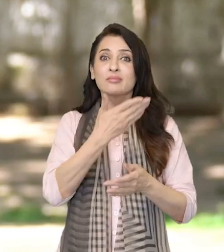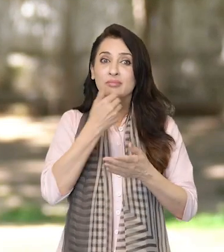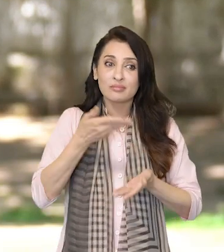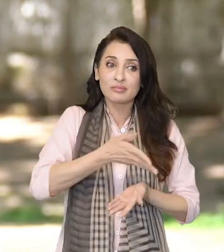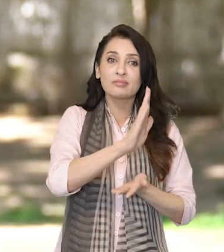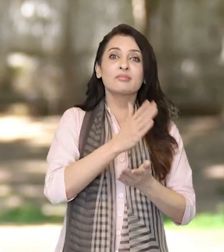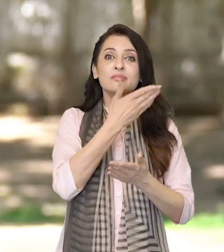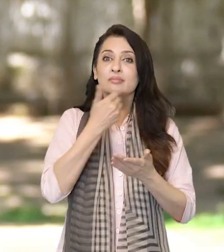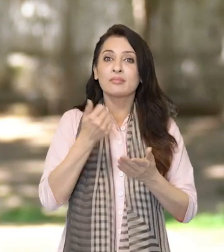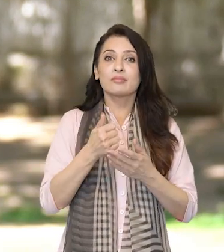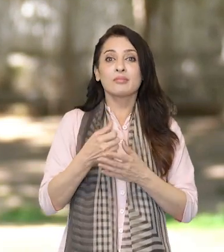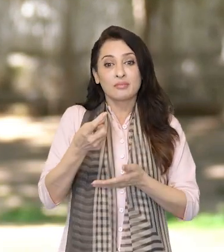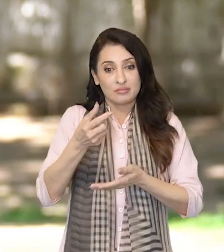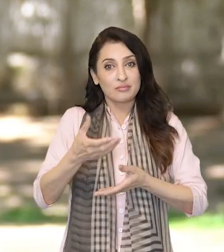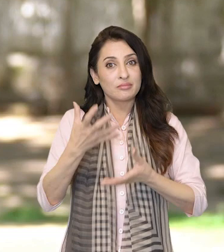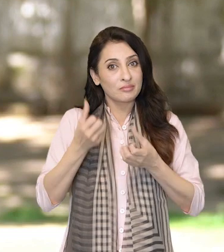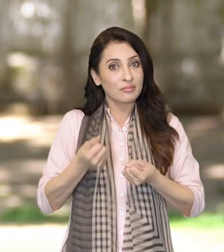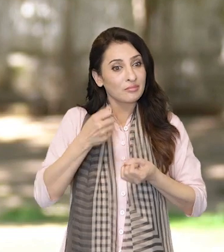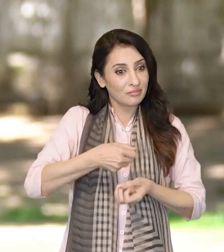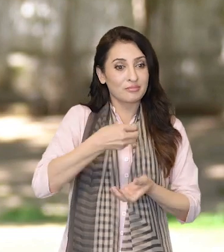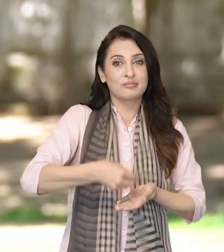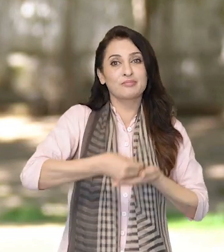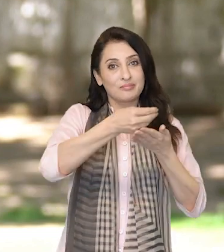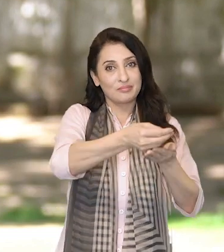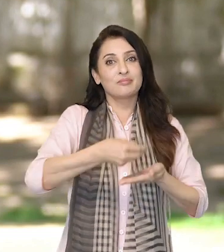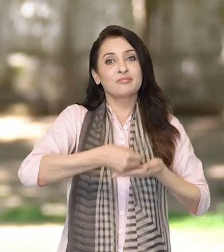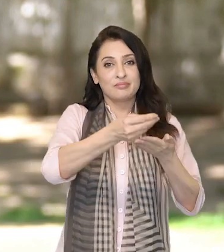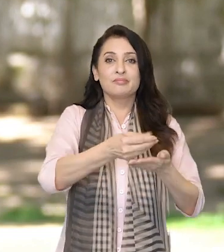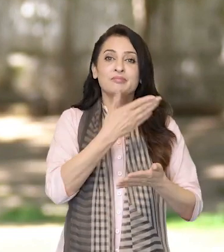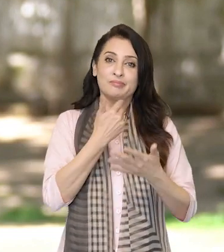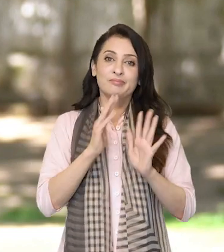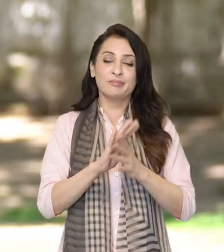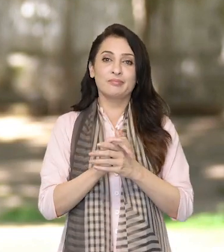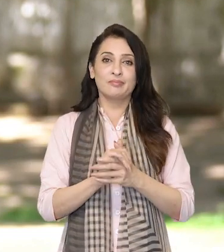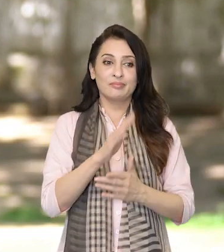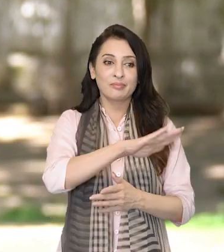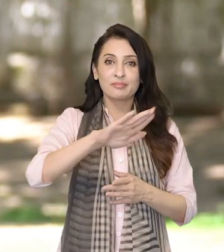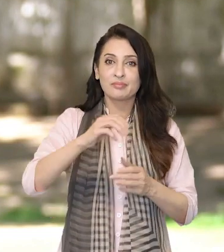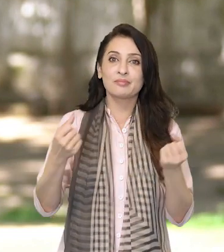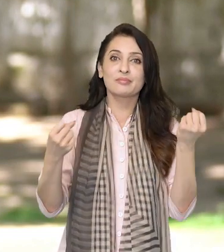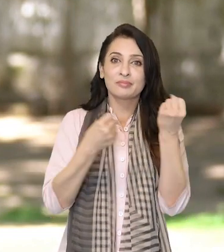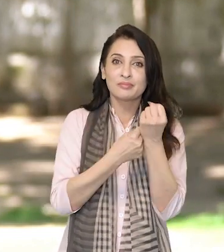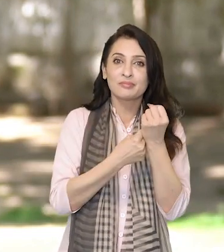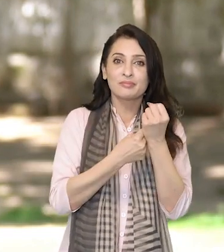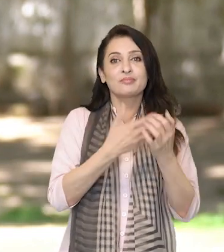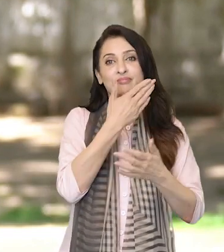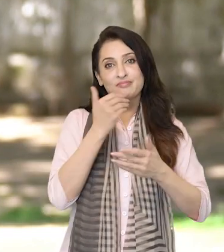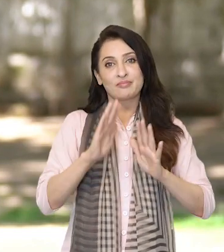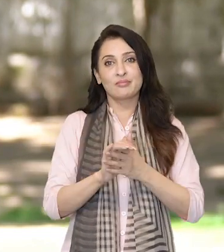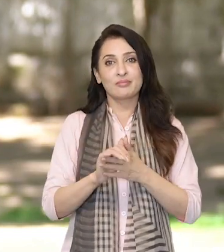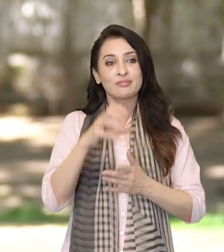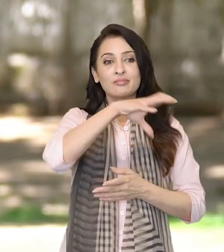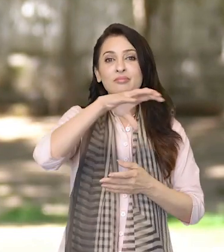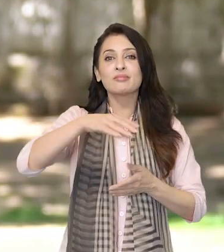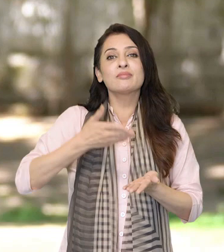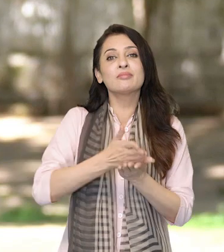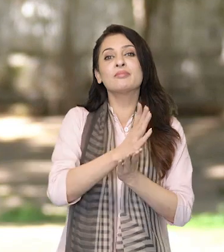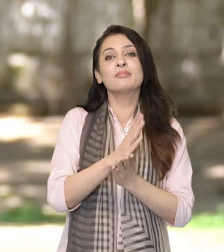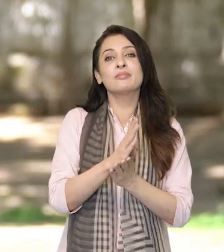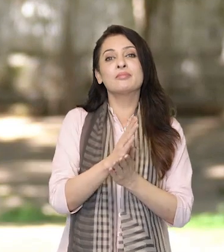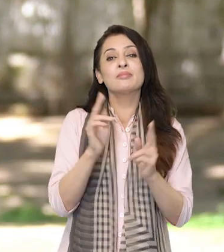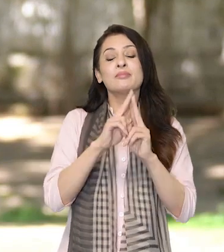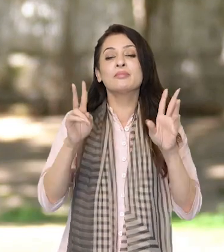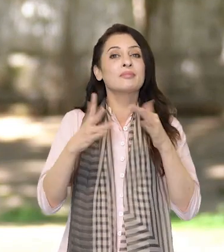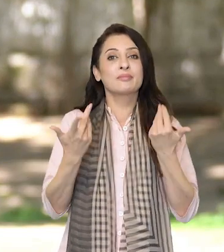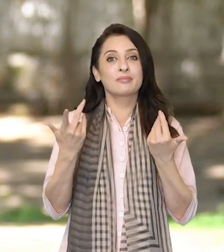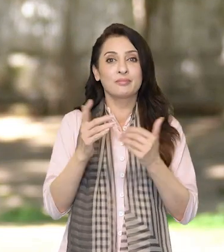इतने मैसेजेस आए कि हमने इन जगहों पे जाना है, हमारे पास ये डोनेशंस हैं, या हमारे पास ये अपॉर्चुनिटीज़ हैं इन बच्चों के लिए, तो